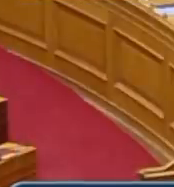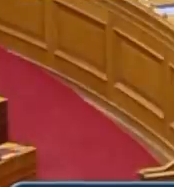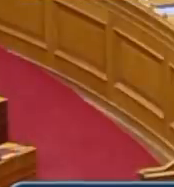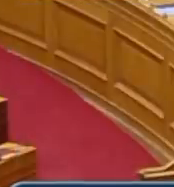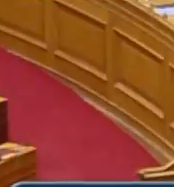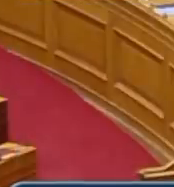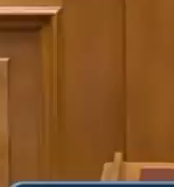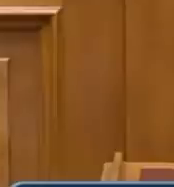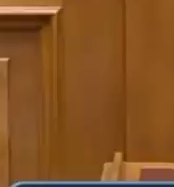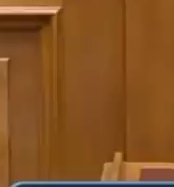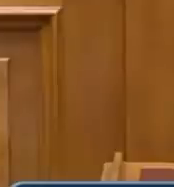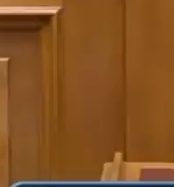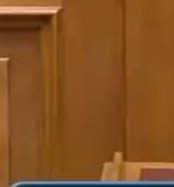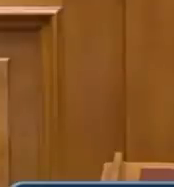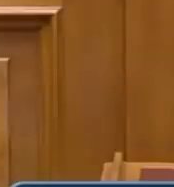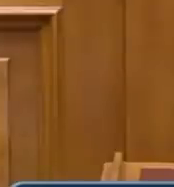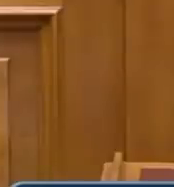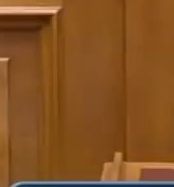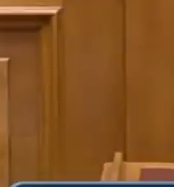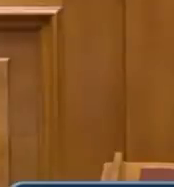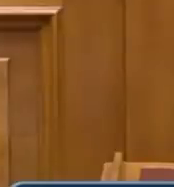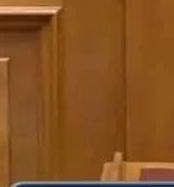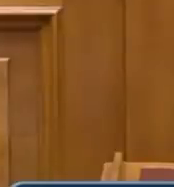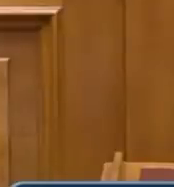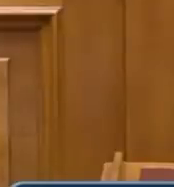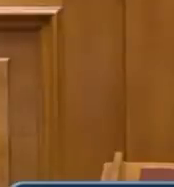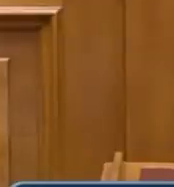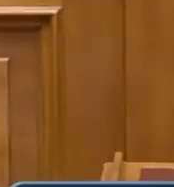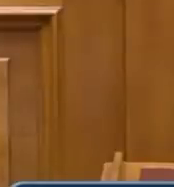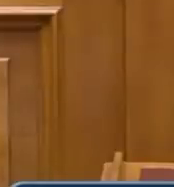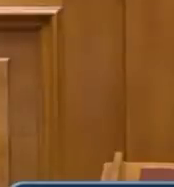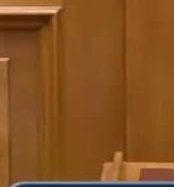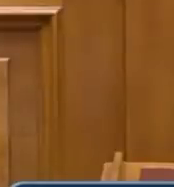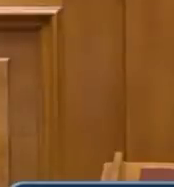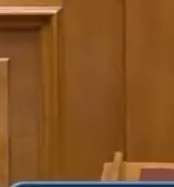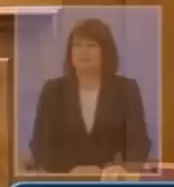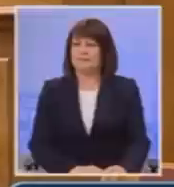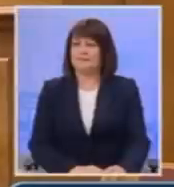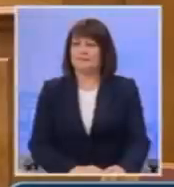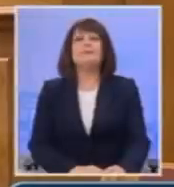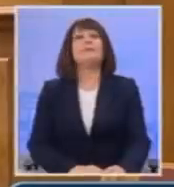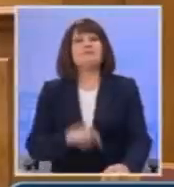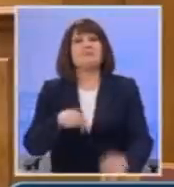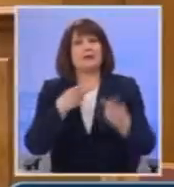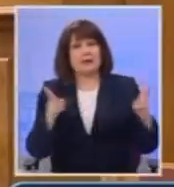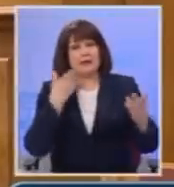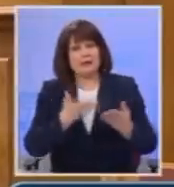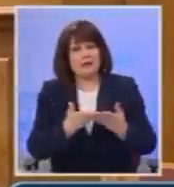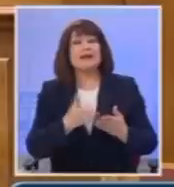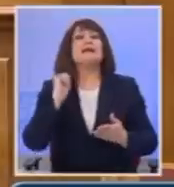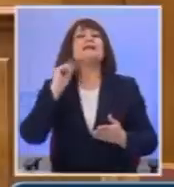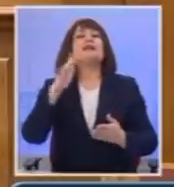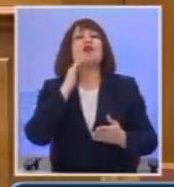Επιτρέψτε μου, κλείνοντας, αν δεν κάνω λάθος, αναφερθήκατε και στο θέμα των